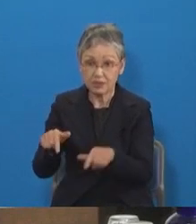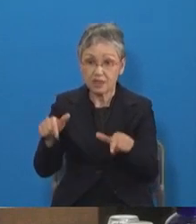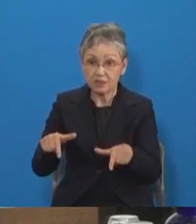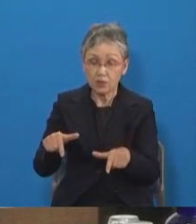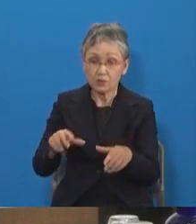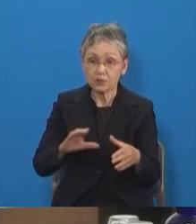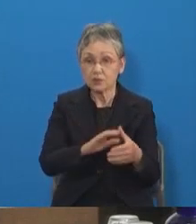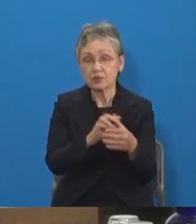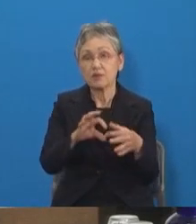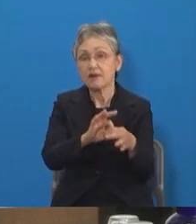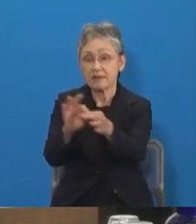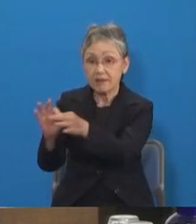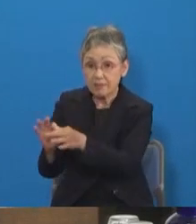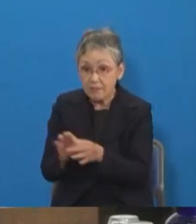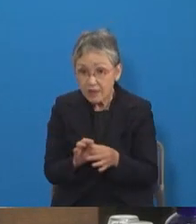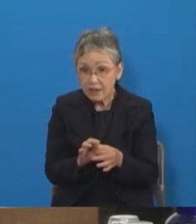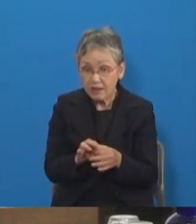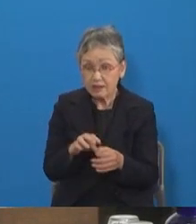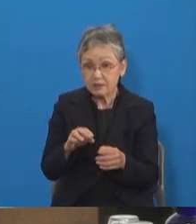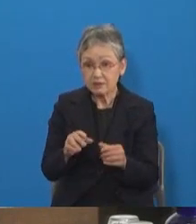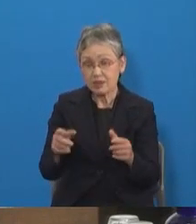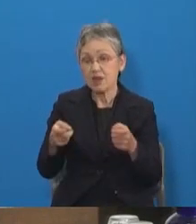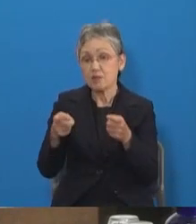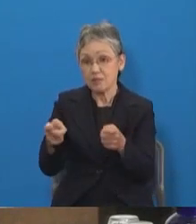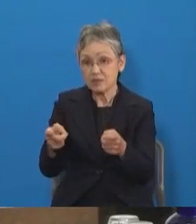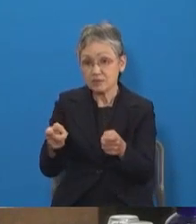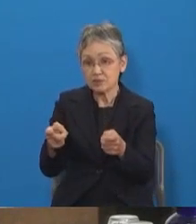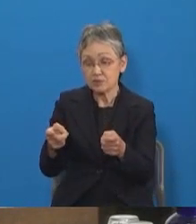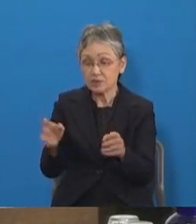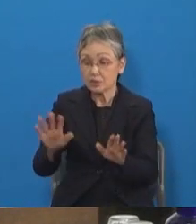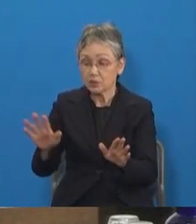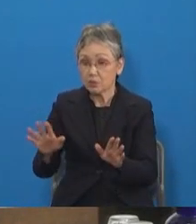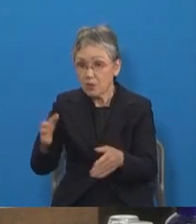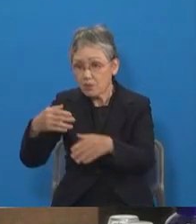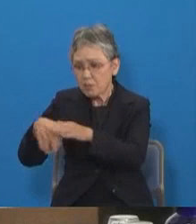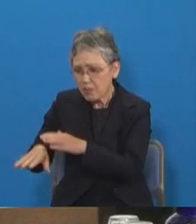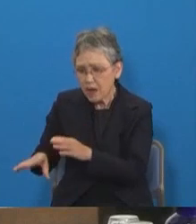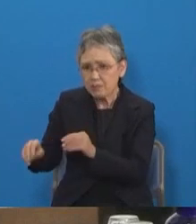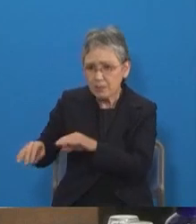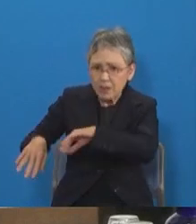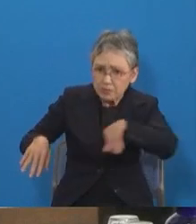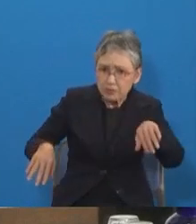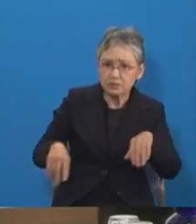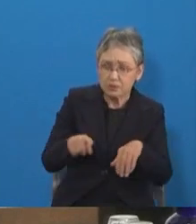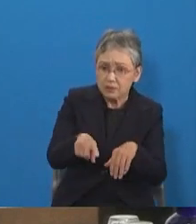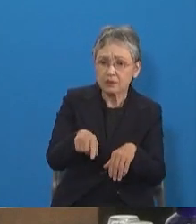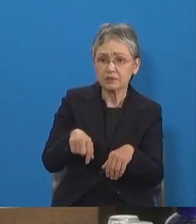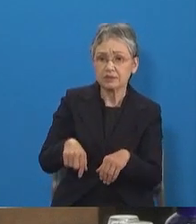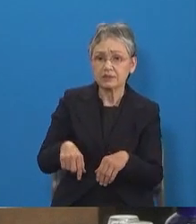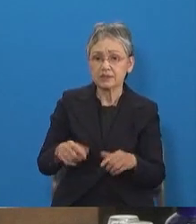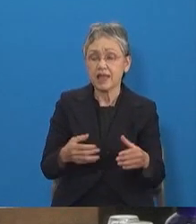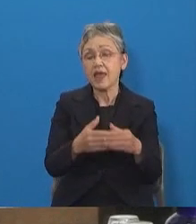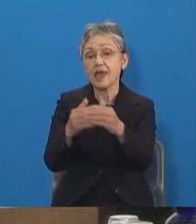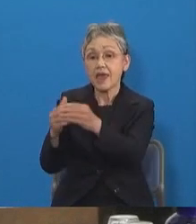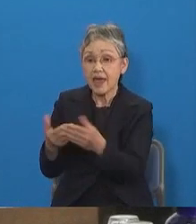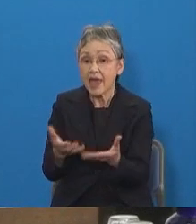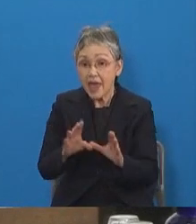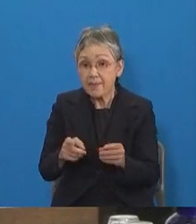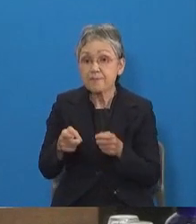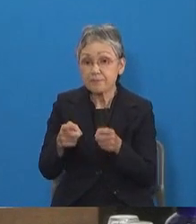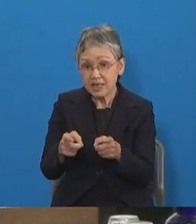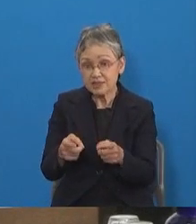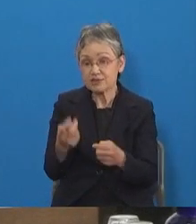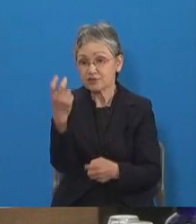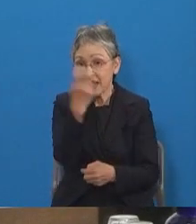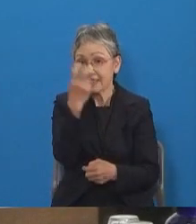き去り防止を含め、園バスの運行管理全般の安全対策を求めた園バス安全管理マニュアルをいち早